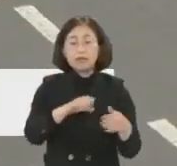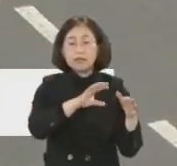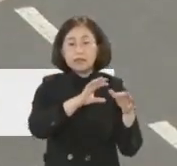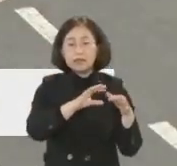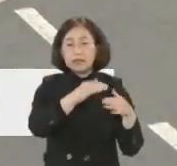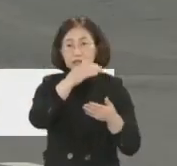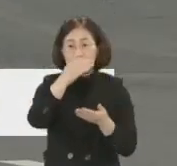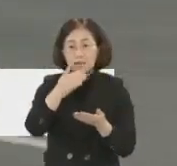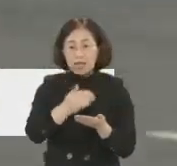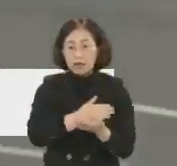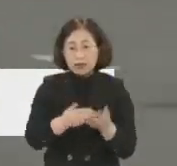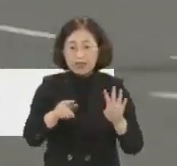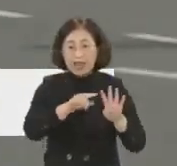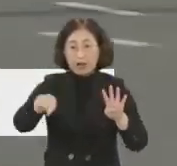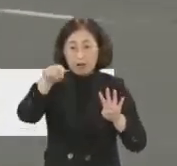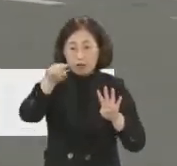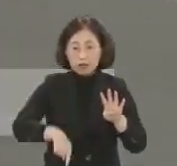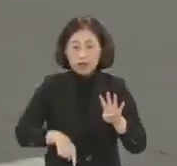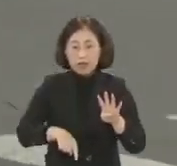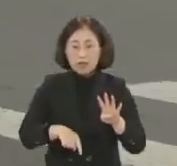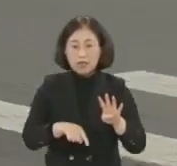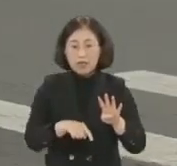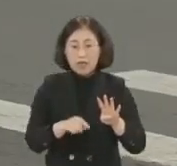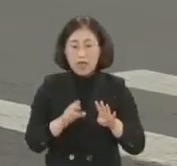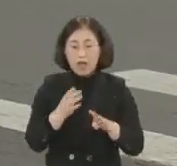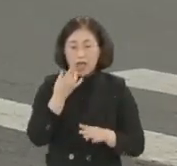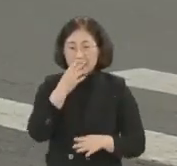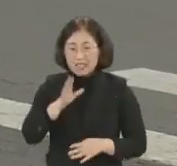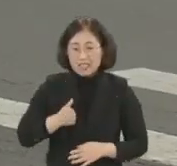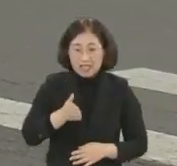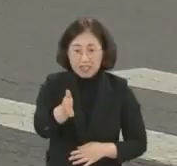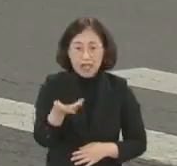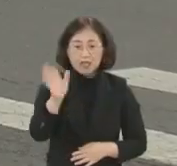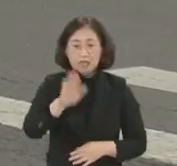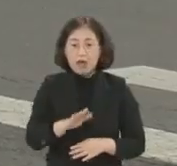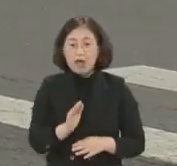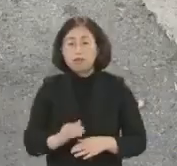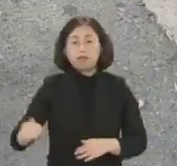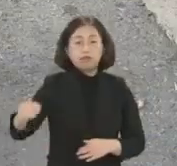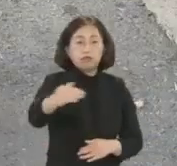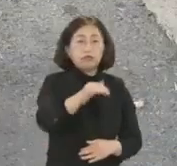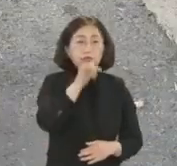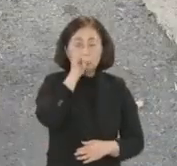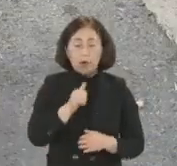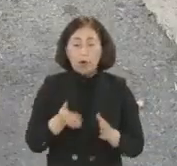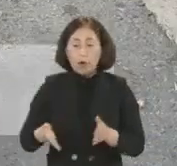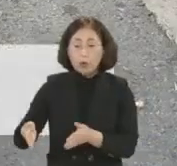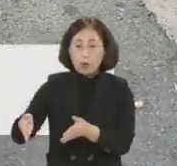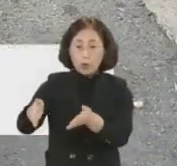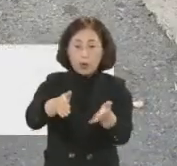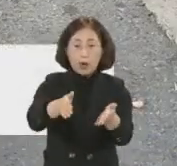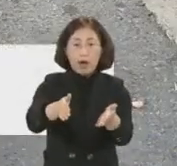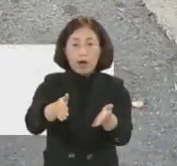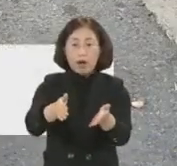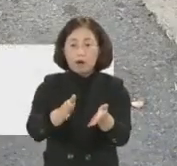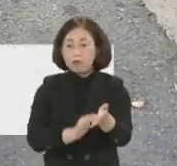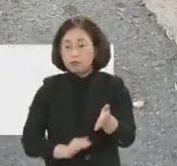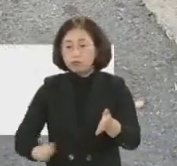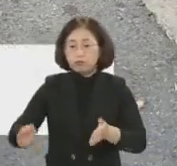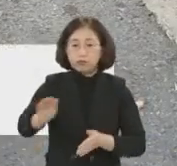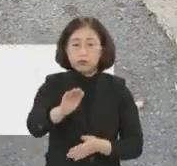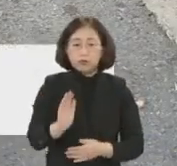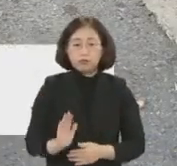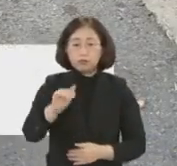큰 곡선이어서 평소에도 차량 사고가 잇따르고 있습니다. 도로 자체가 좀 굴곡지고